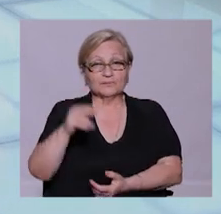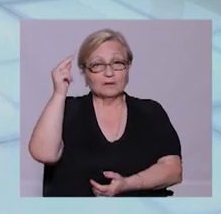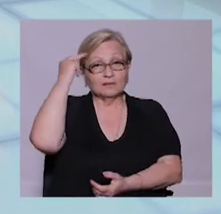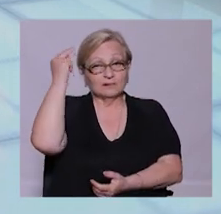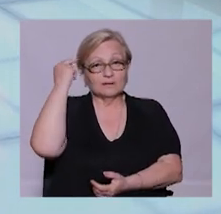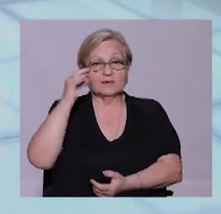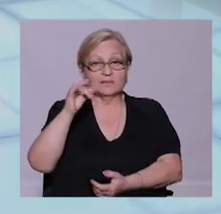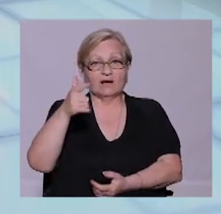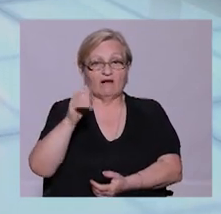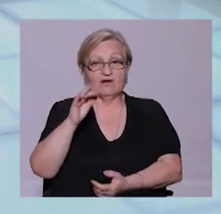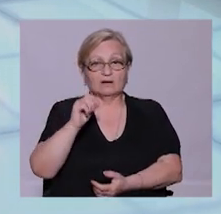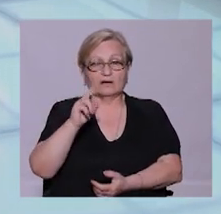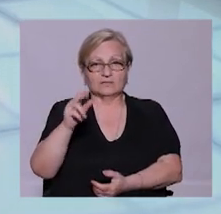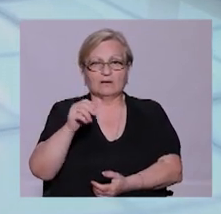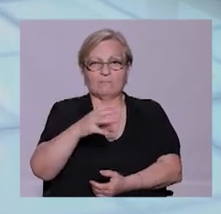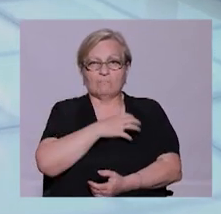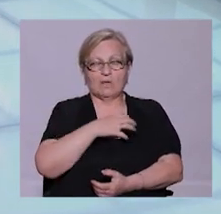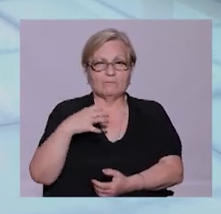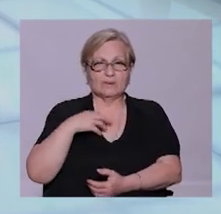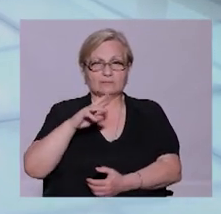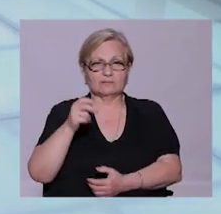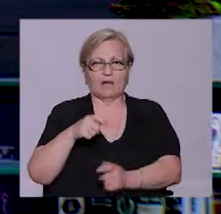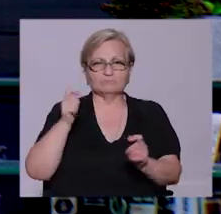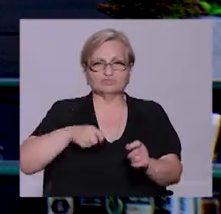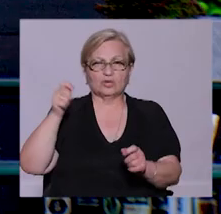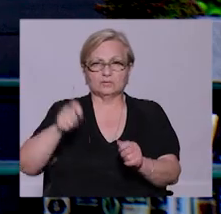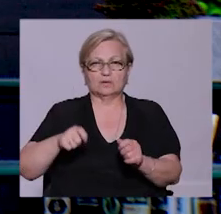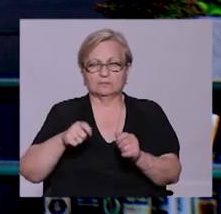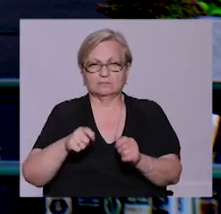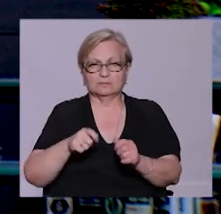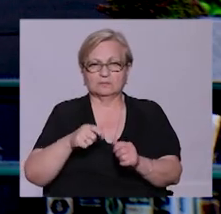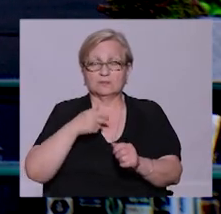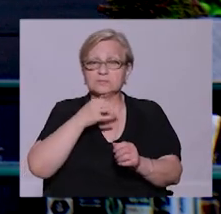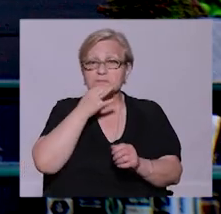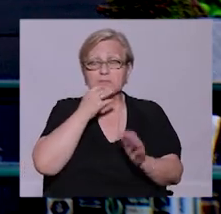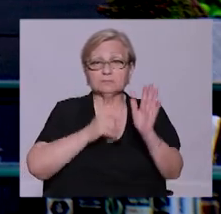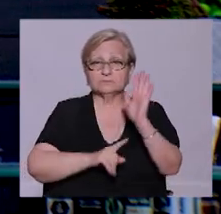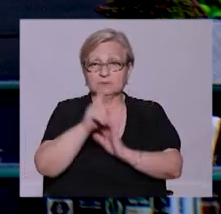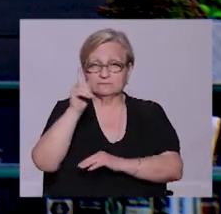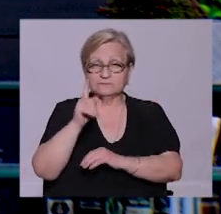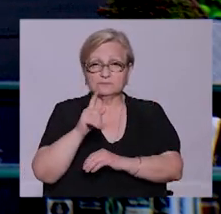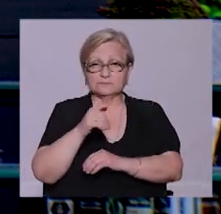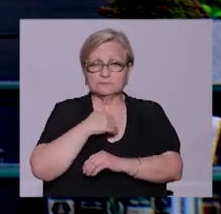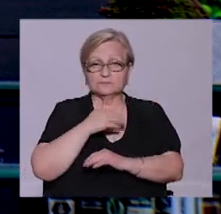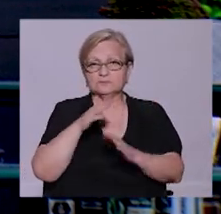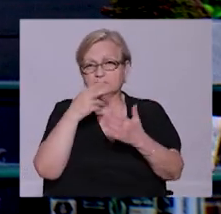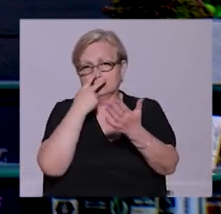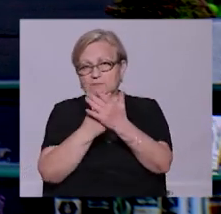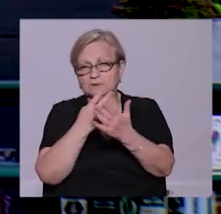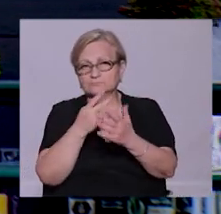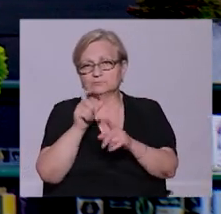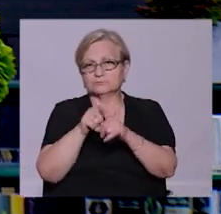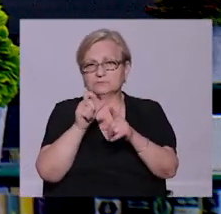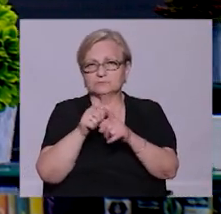იგავარაკი მეფე და მჭედელი. მაგრამ მანამდე, სანამ მე იგავარაკის ტექსტის კითხვას დავიწყებ, მინდა წარმოგიდგინოთ